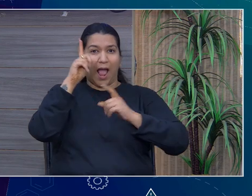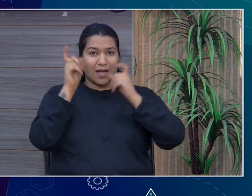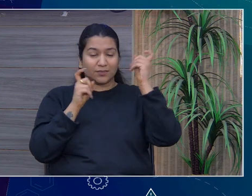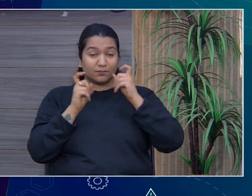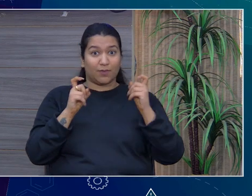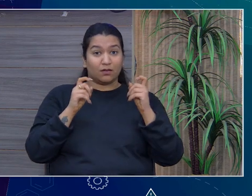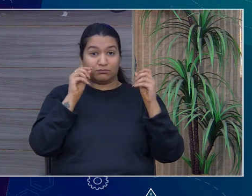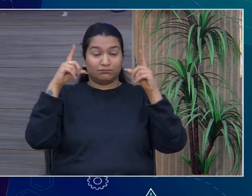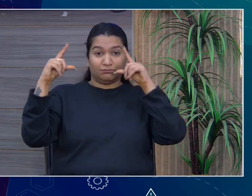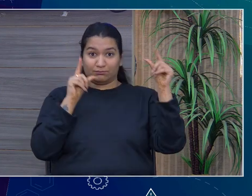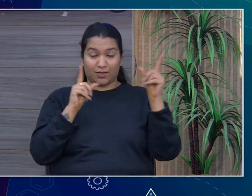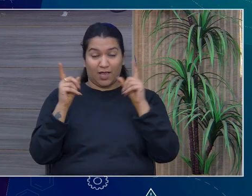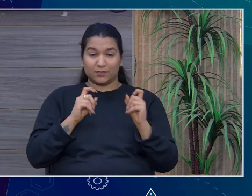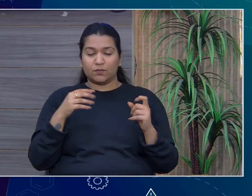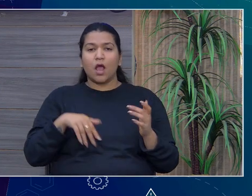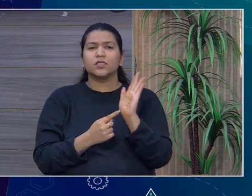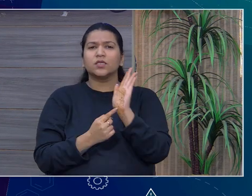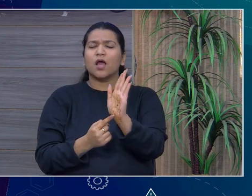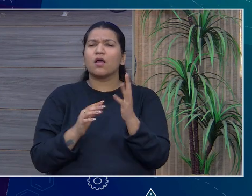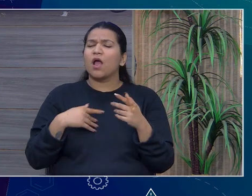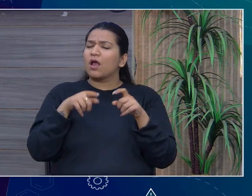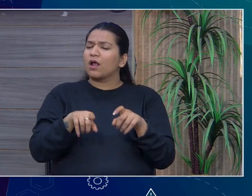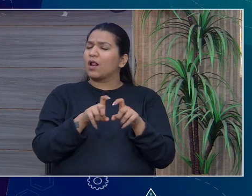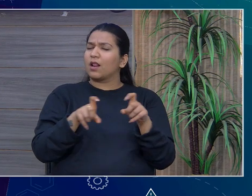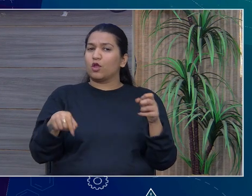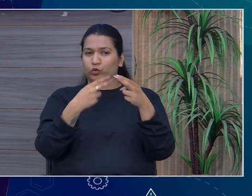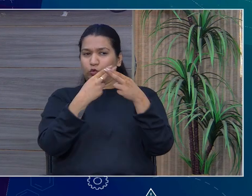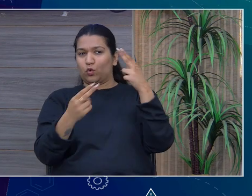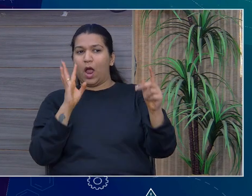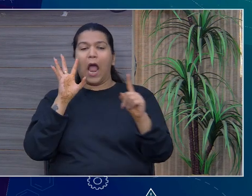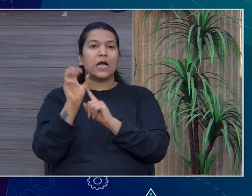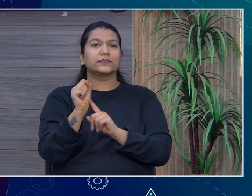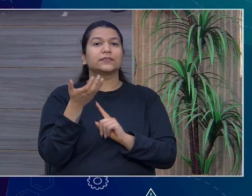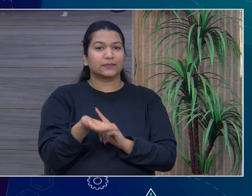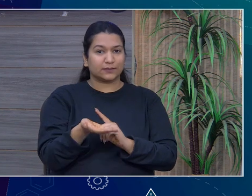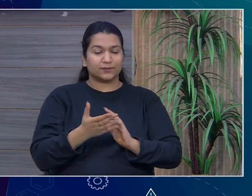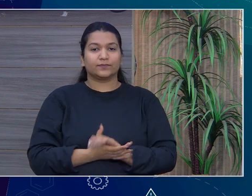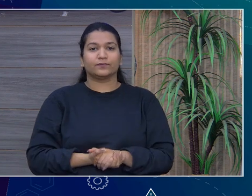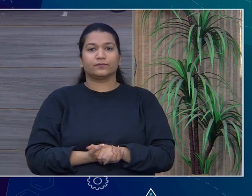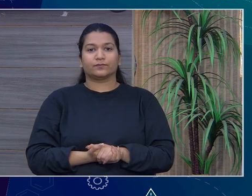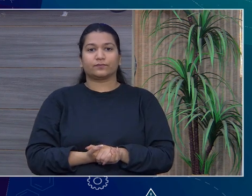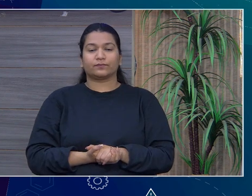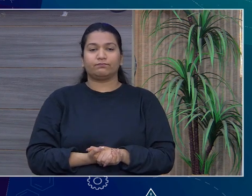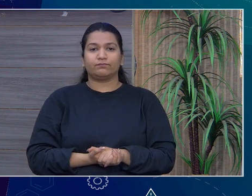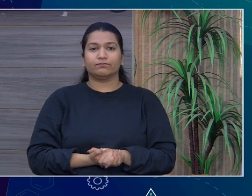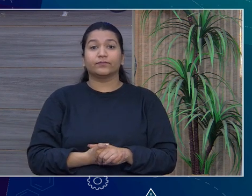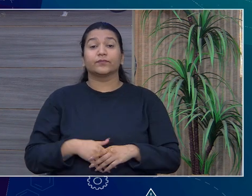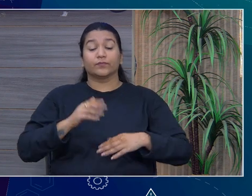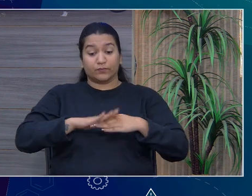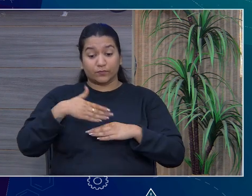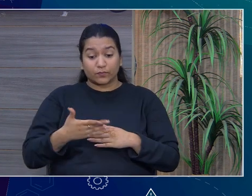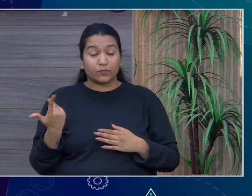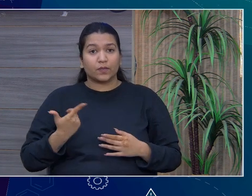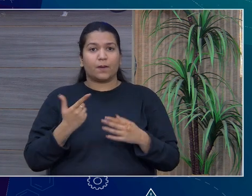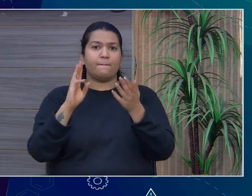आपकी जेस्चर्स बोलते हैं, भाव भंगिमाएं बोलती हैं, और वो कहानी उसके माध्यम से बताने की कोशिश करते हैं हम। चलिए, ये तो हमने समझ लिया। अब आते हैं